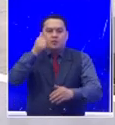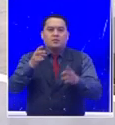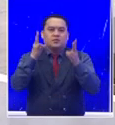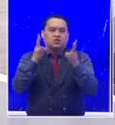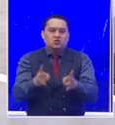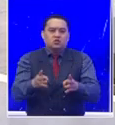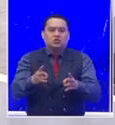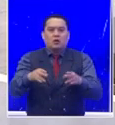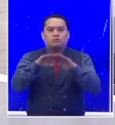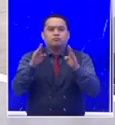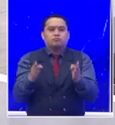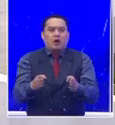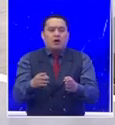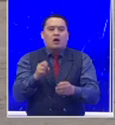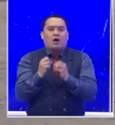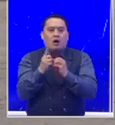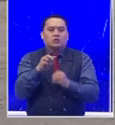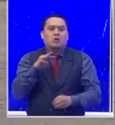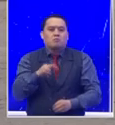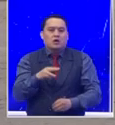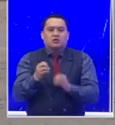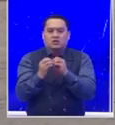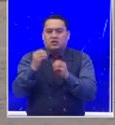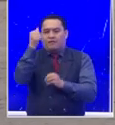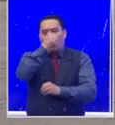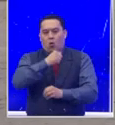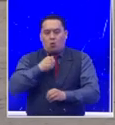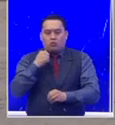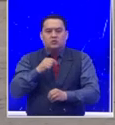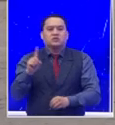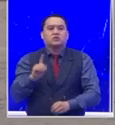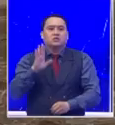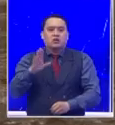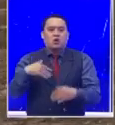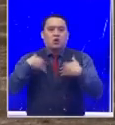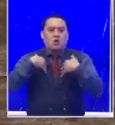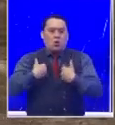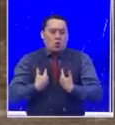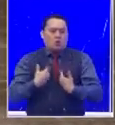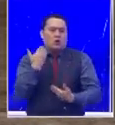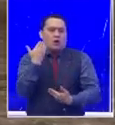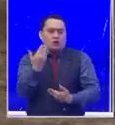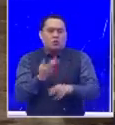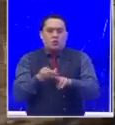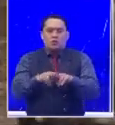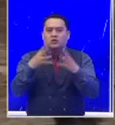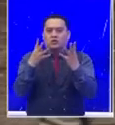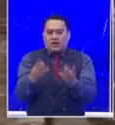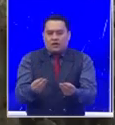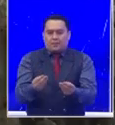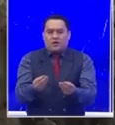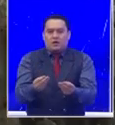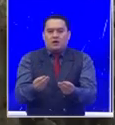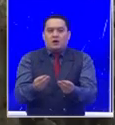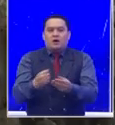трагедии, произошедшей 11 марта 2010 года. Стела символизирует горе, пережитое сельчанами в тот роковой день. На